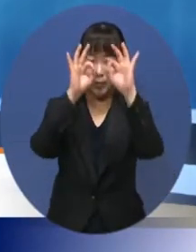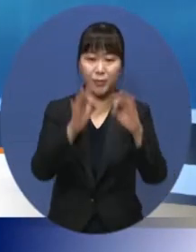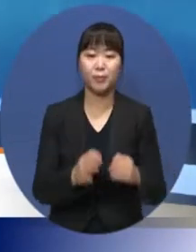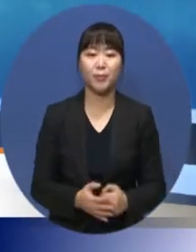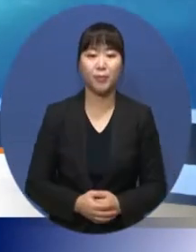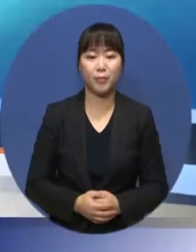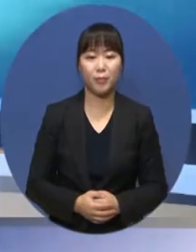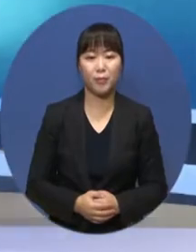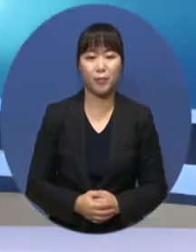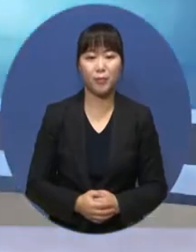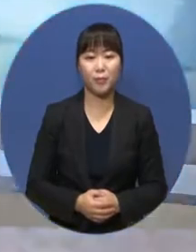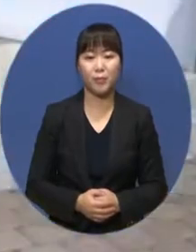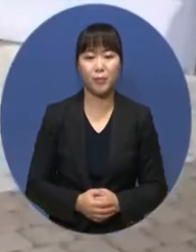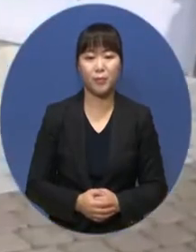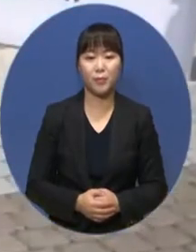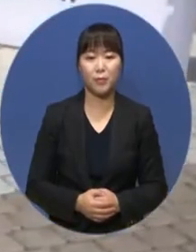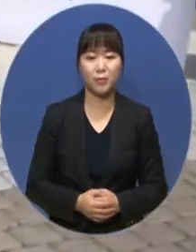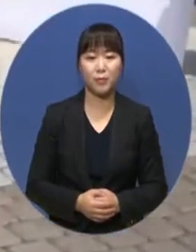기자가 들어봤습니다.